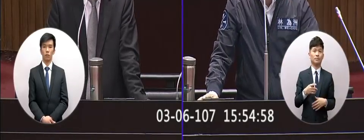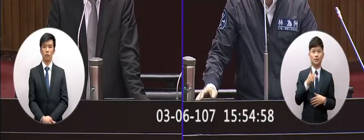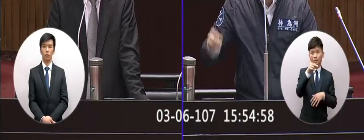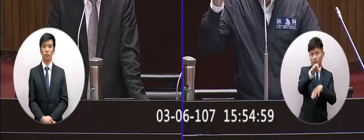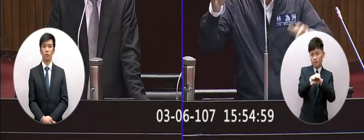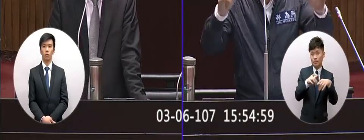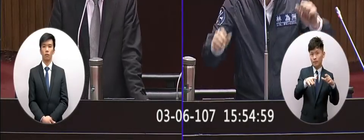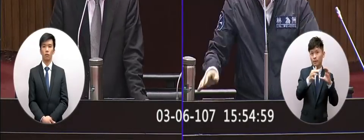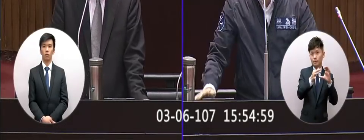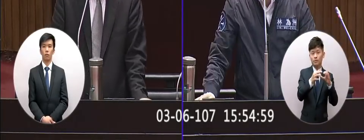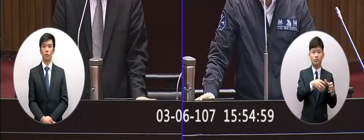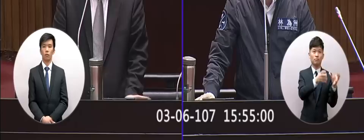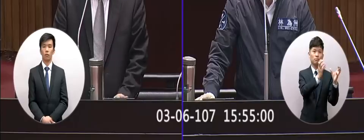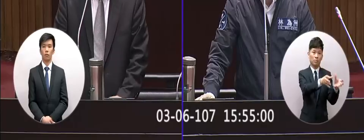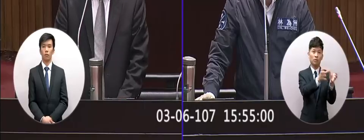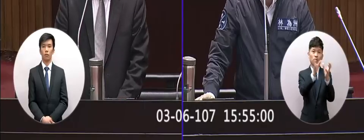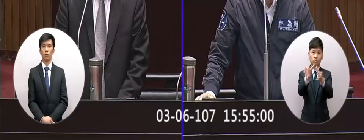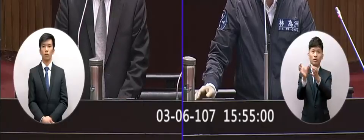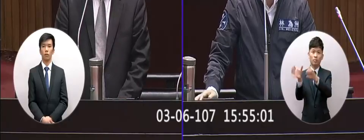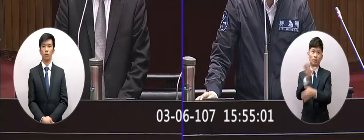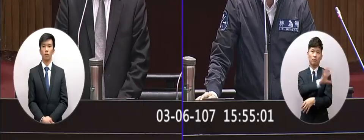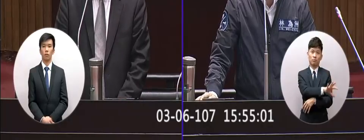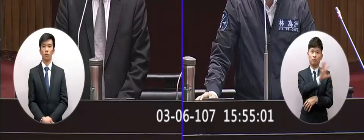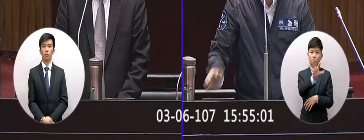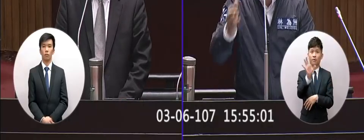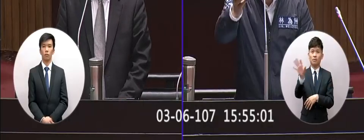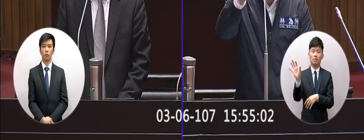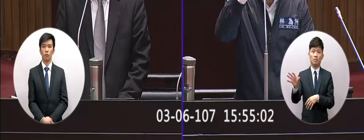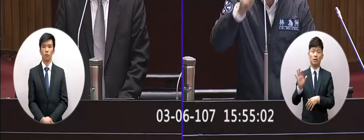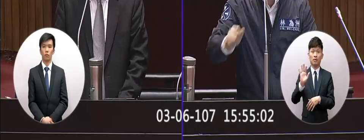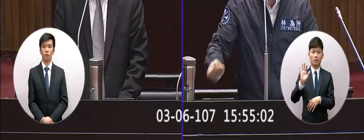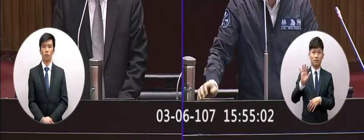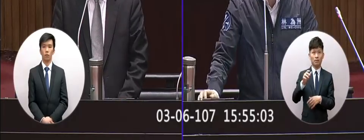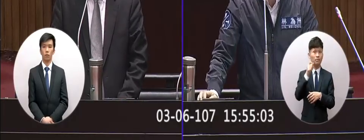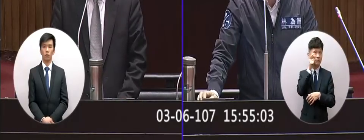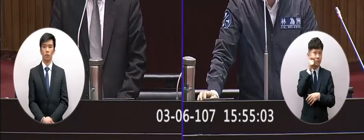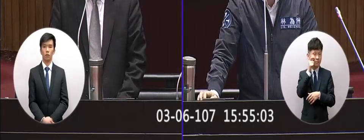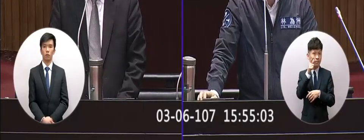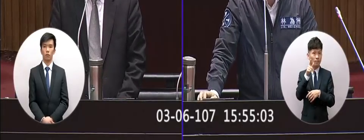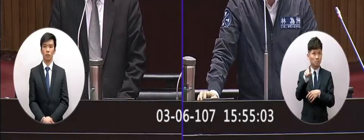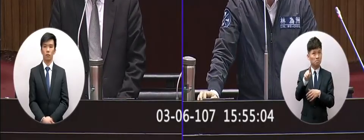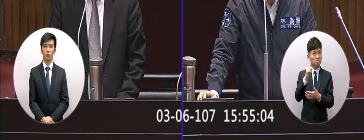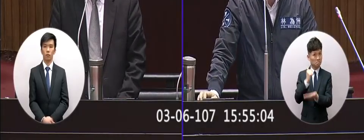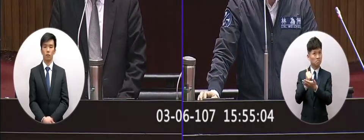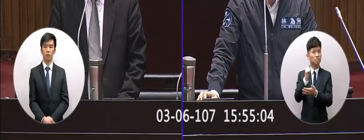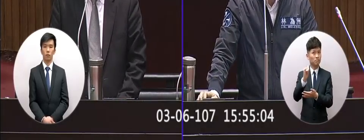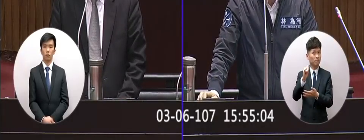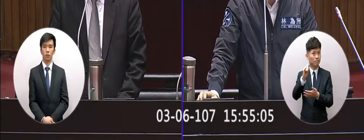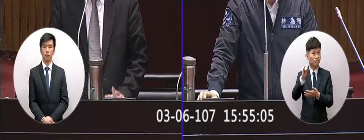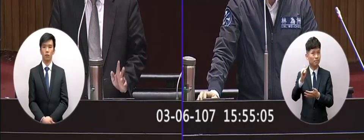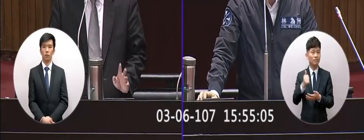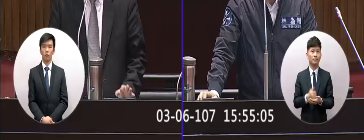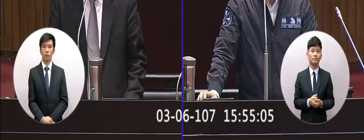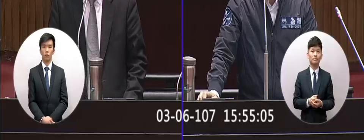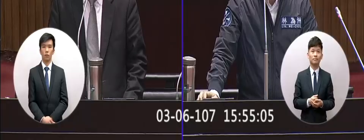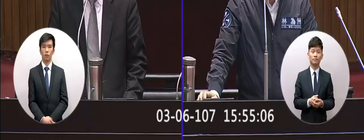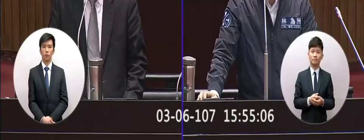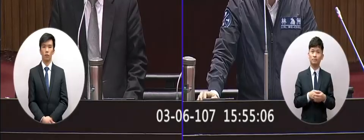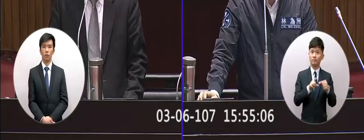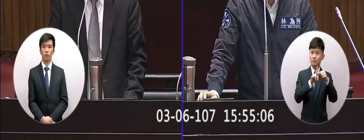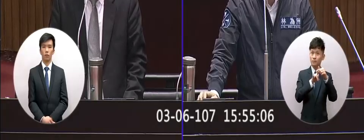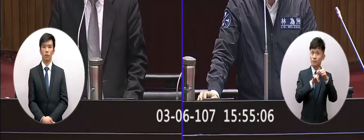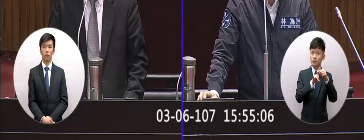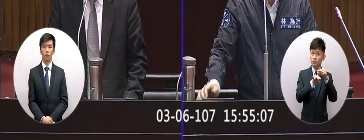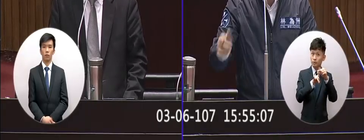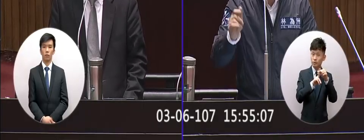的科学园区啊到处开设，但是成功的啊、哦，南科算是成功的了，还不错的， 中科也不错，